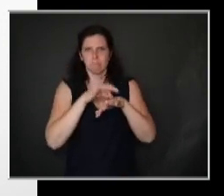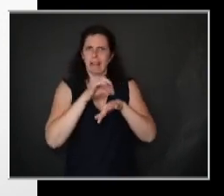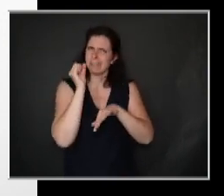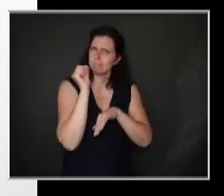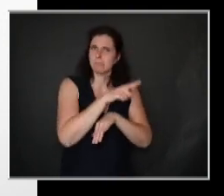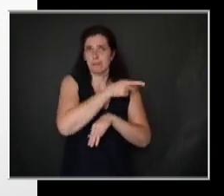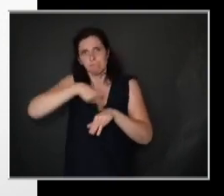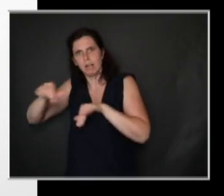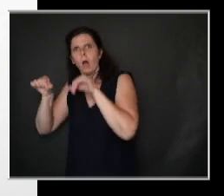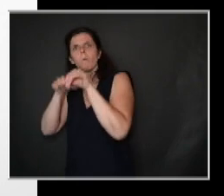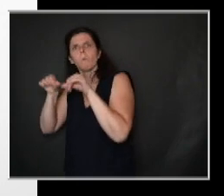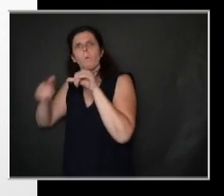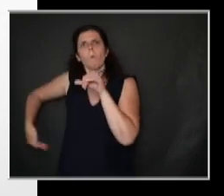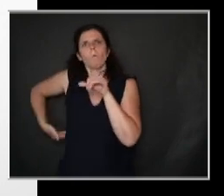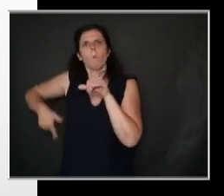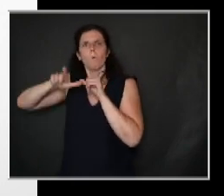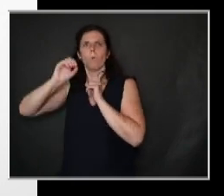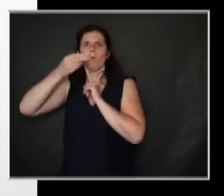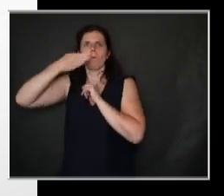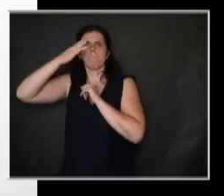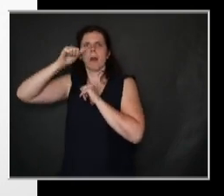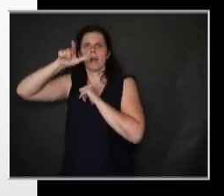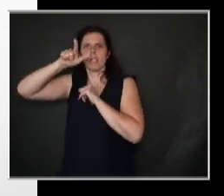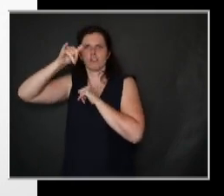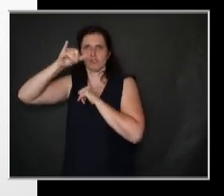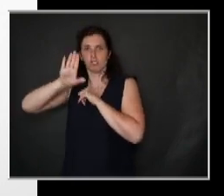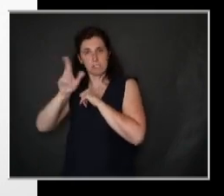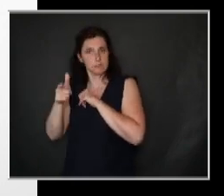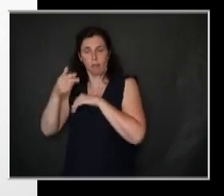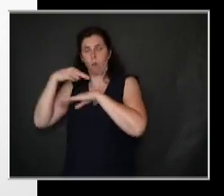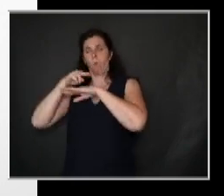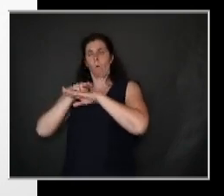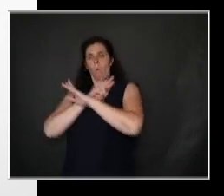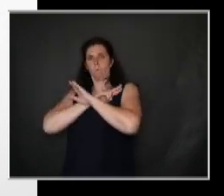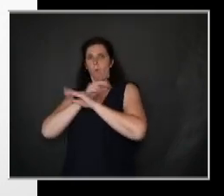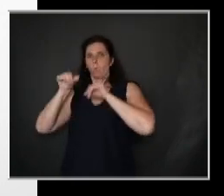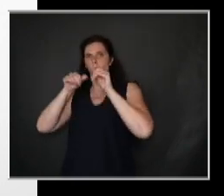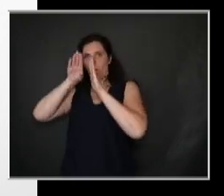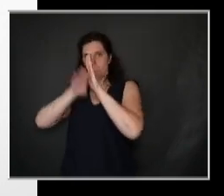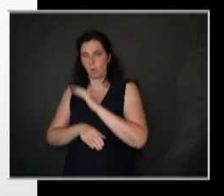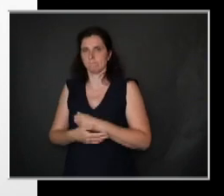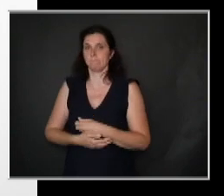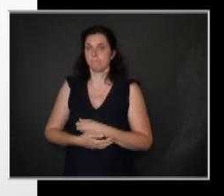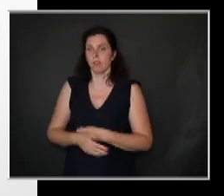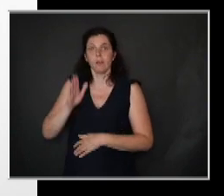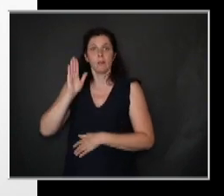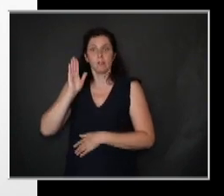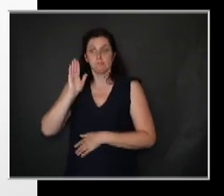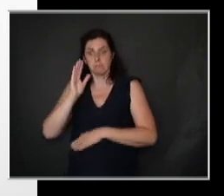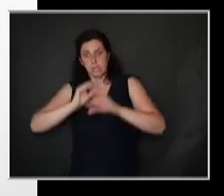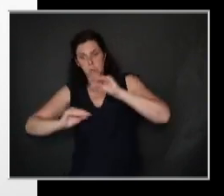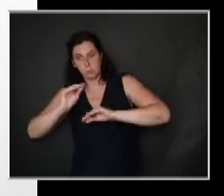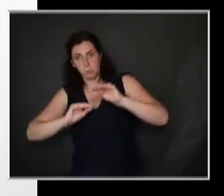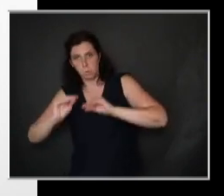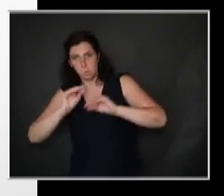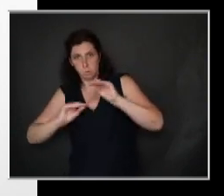Que représente la lombalgie en termes de poids sur la société, en consommation de soins? Eh bien, vous voyez